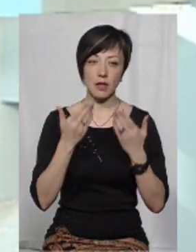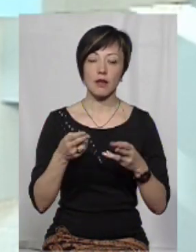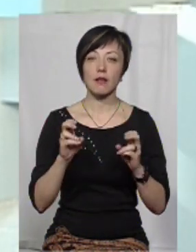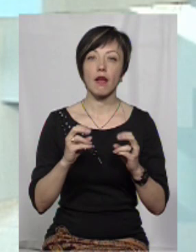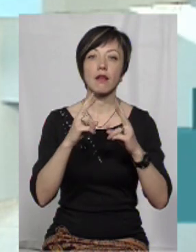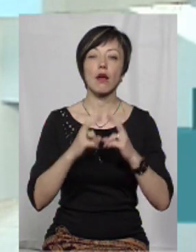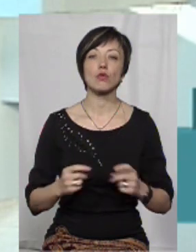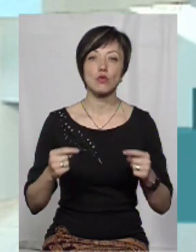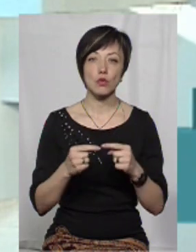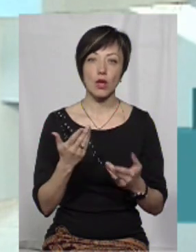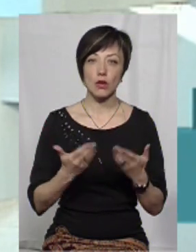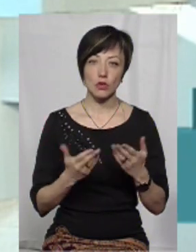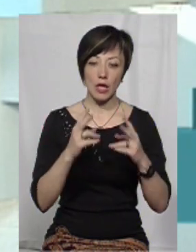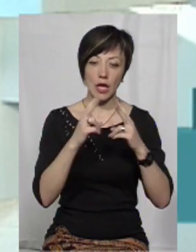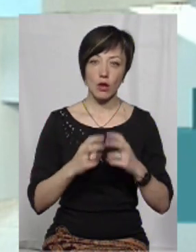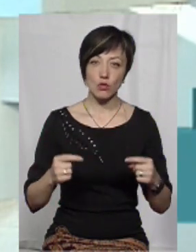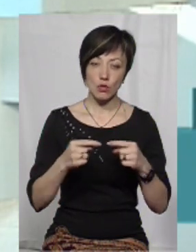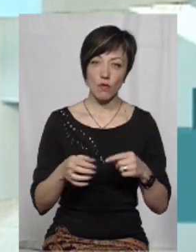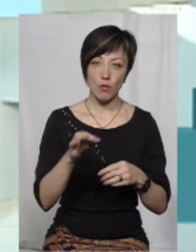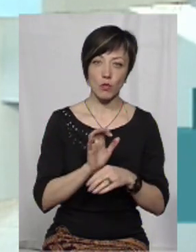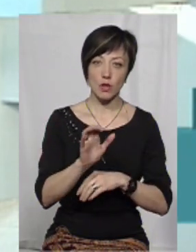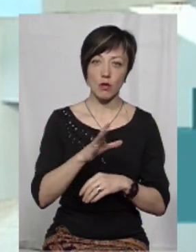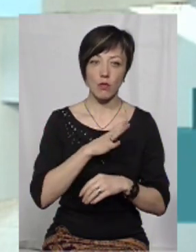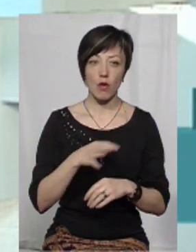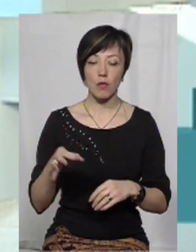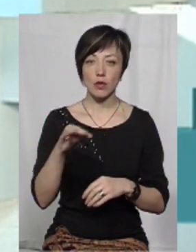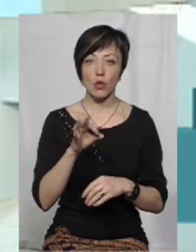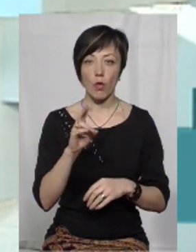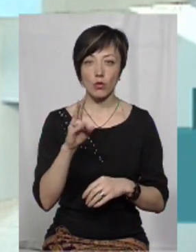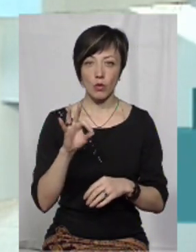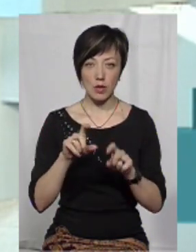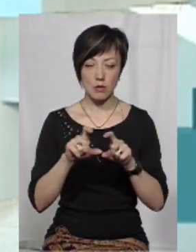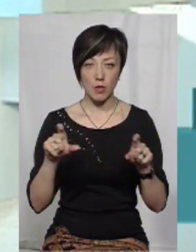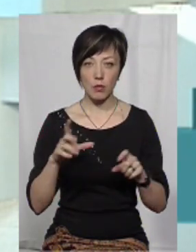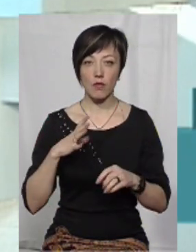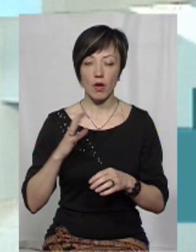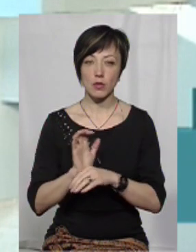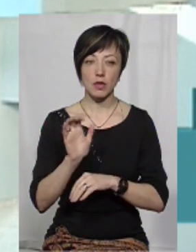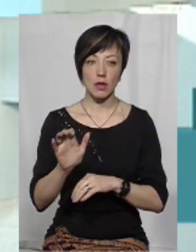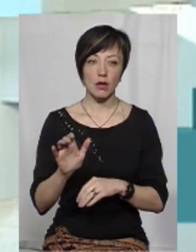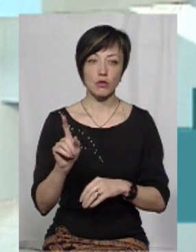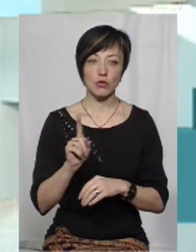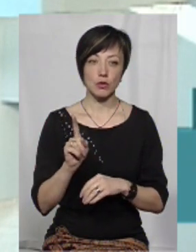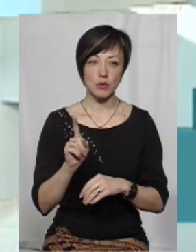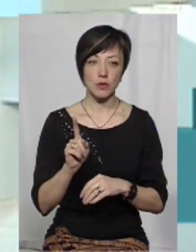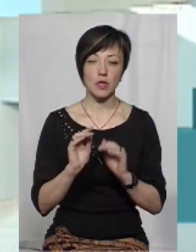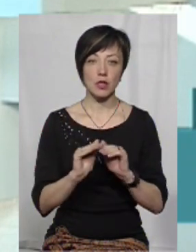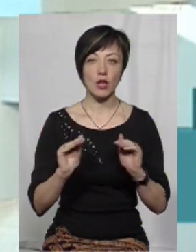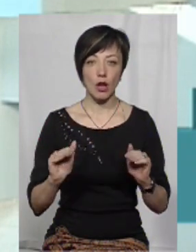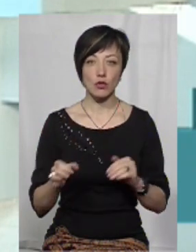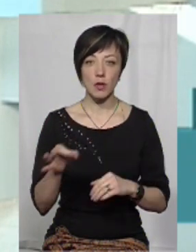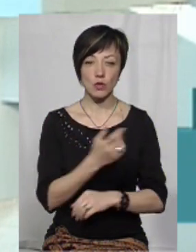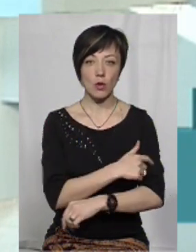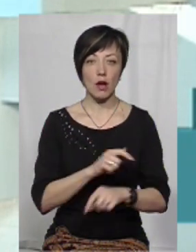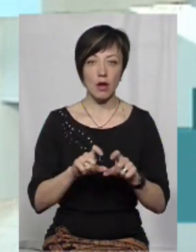де діагностують? Якщо діагностують десь в області, посилають буває і в обласну онкологію, буває посилають, що в дитячу